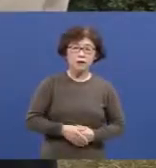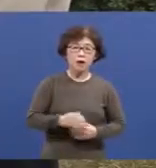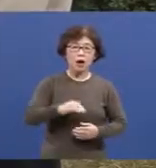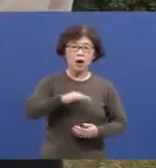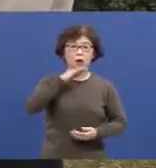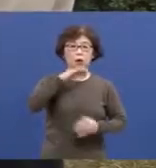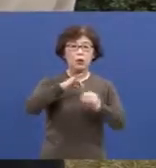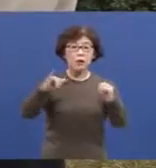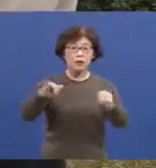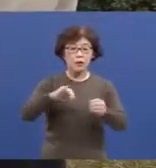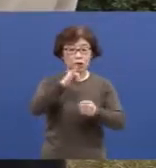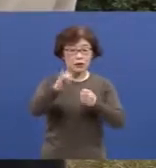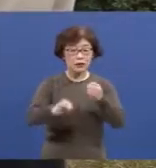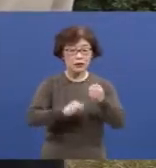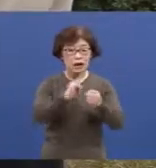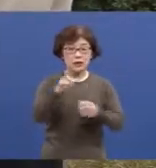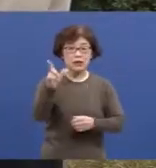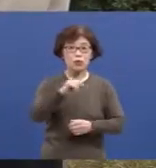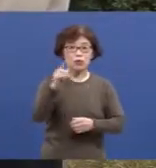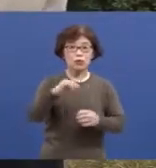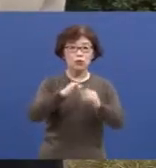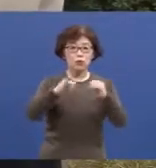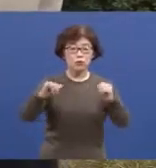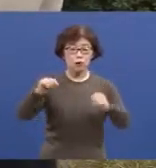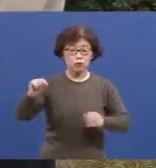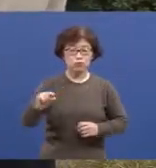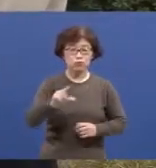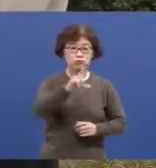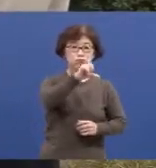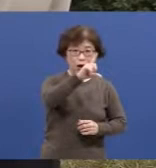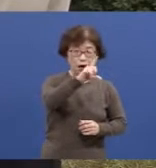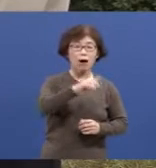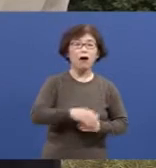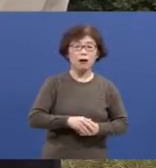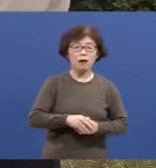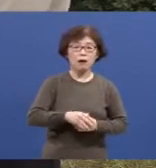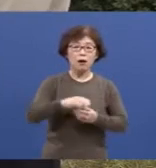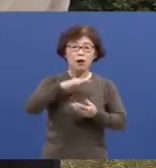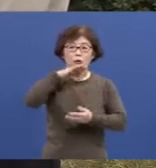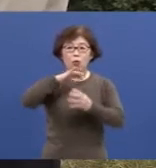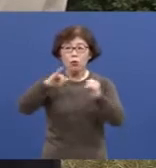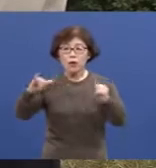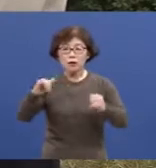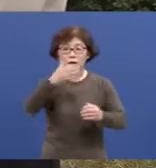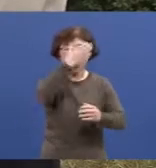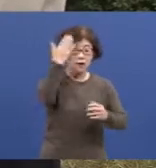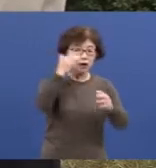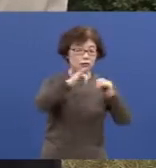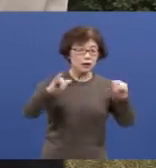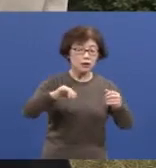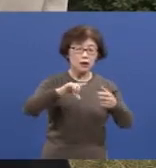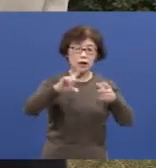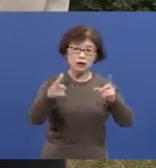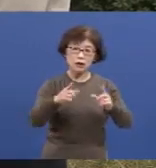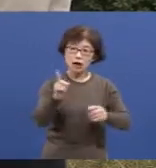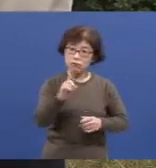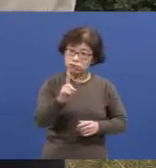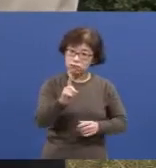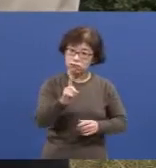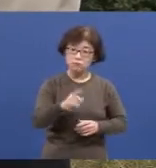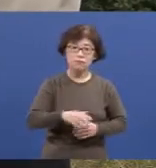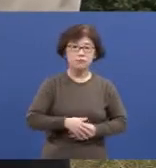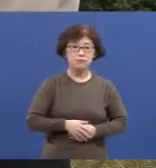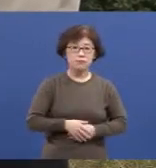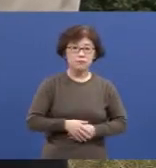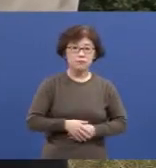齢者もインターネットを利用する方が大きく増えていると思いますが、インターネット利用について年代によって何か